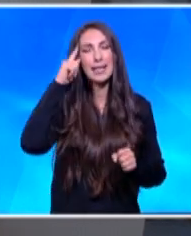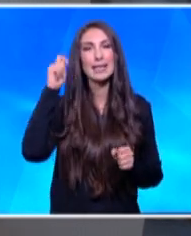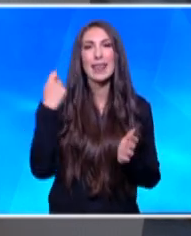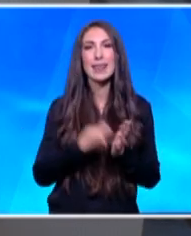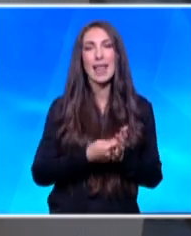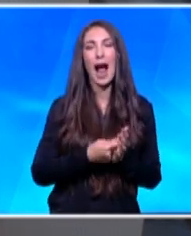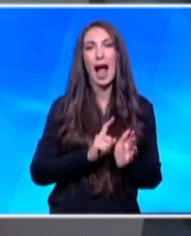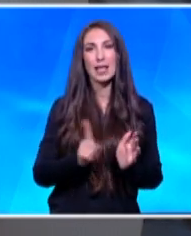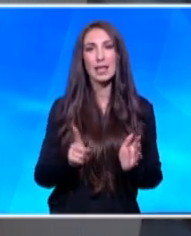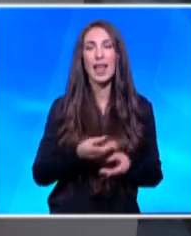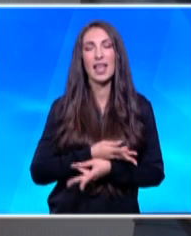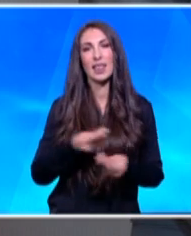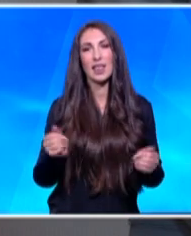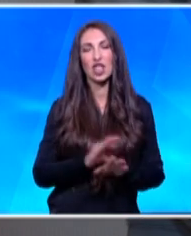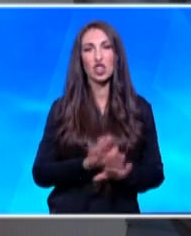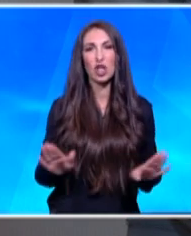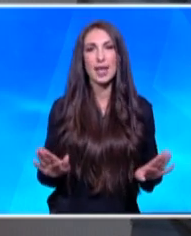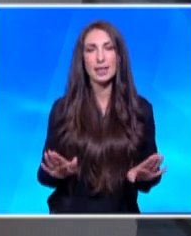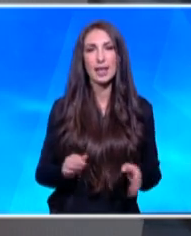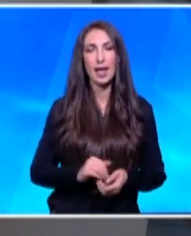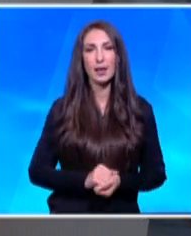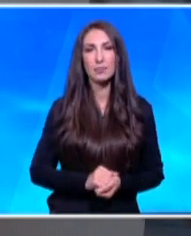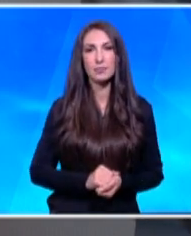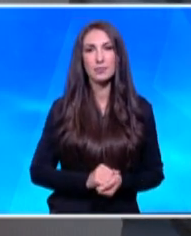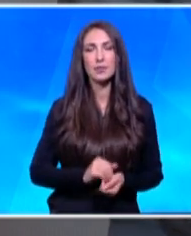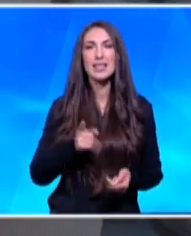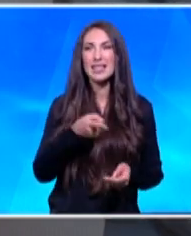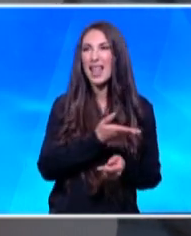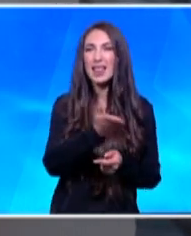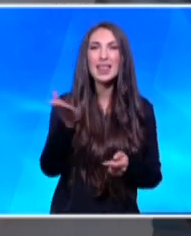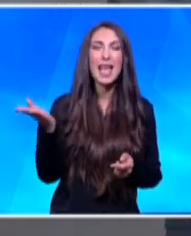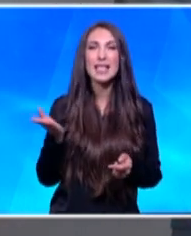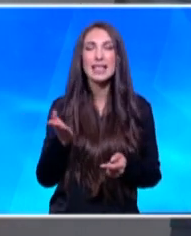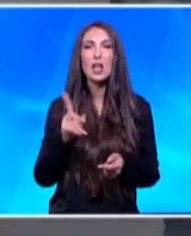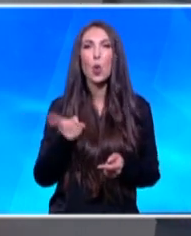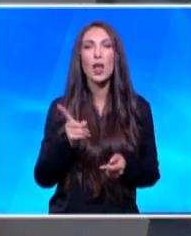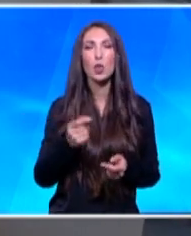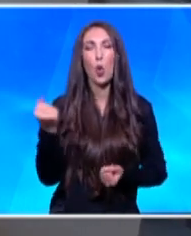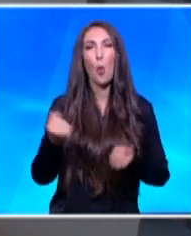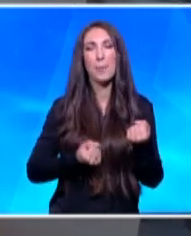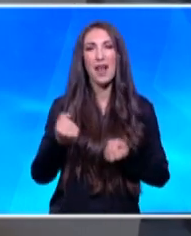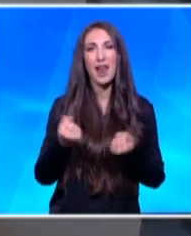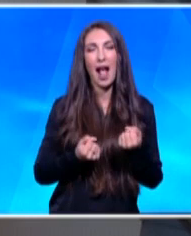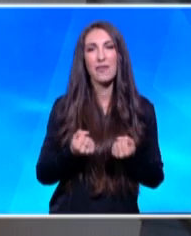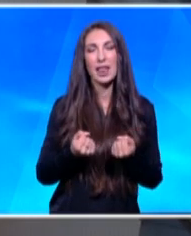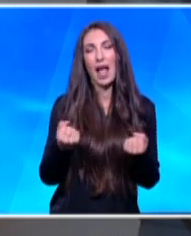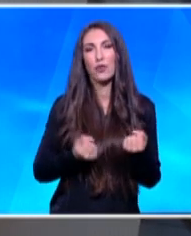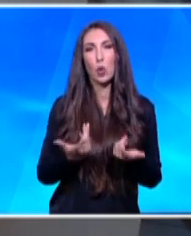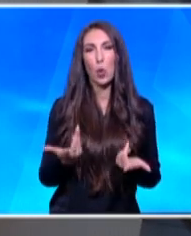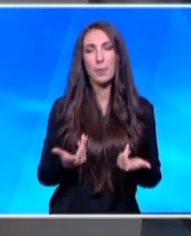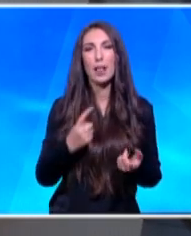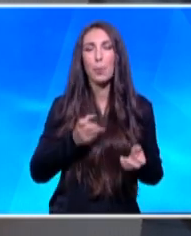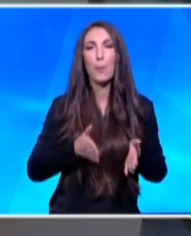безнаказаност да изчезне сред тези, които управляват автомобили